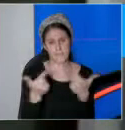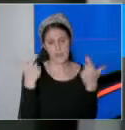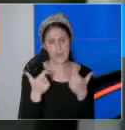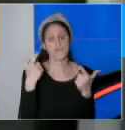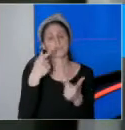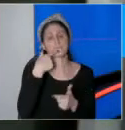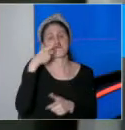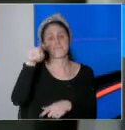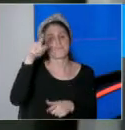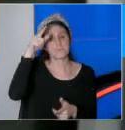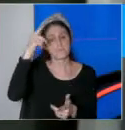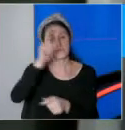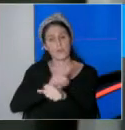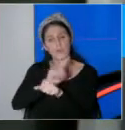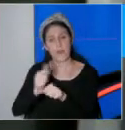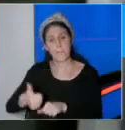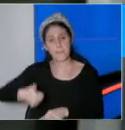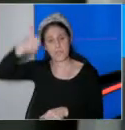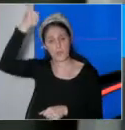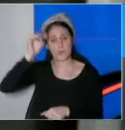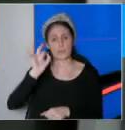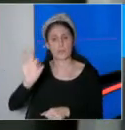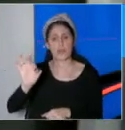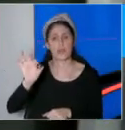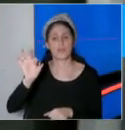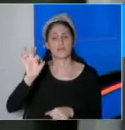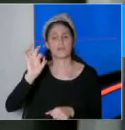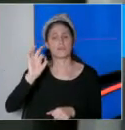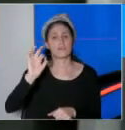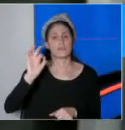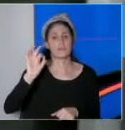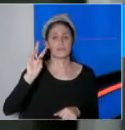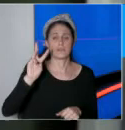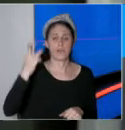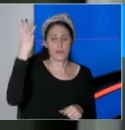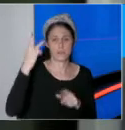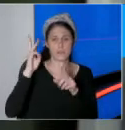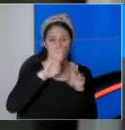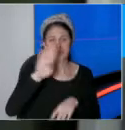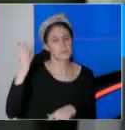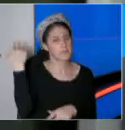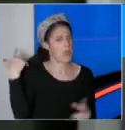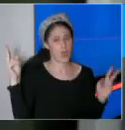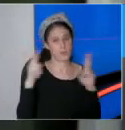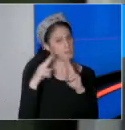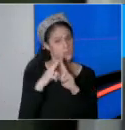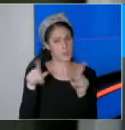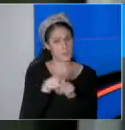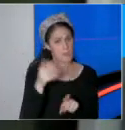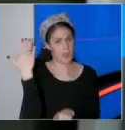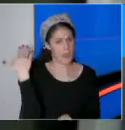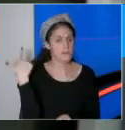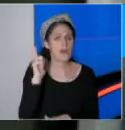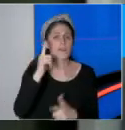של מנהיגות של שרון ושל נתניהו לא היו פגישות כאלה כמו שהיו בעבר, אבל